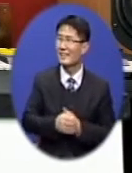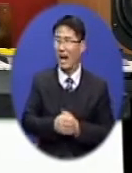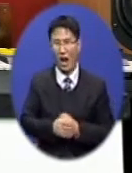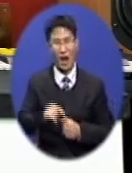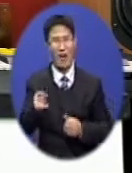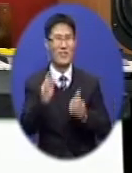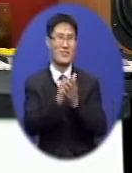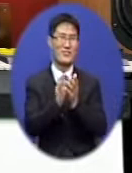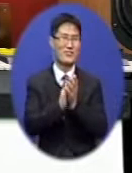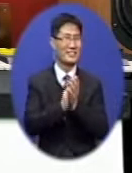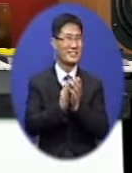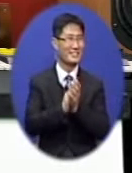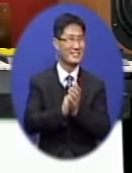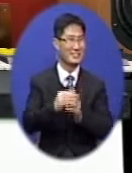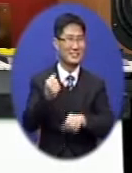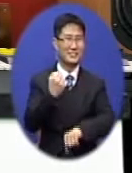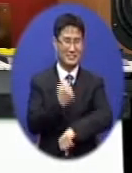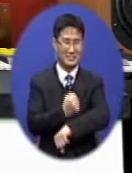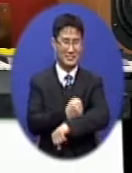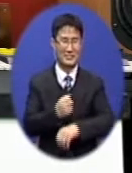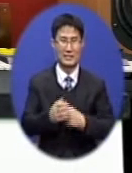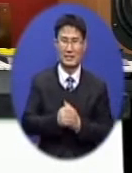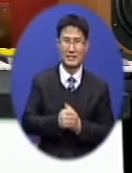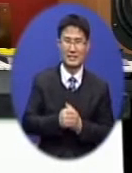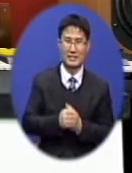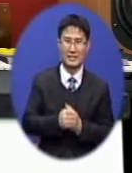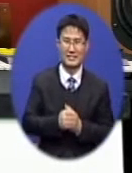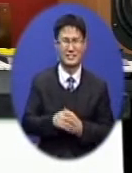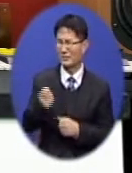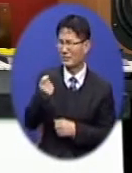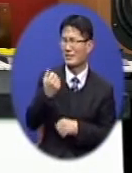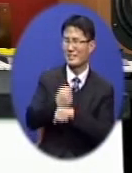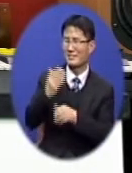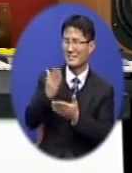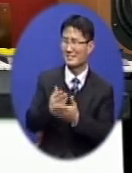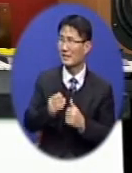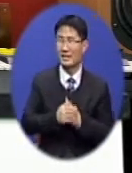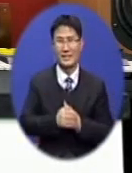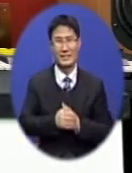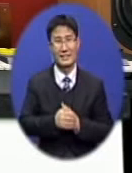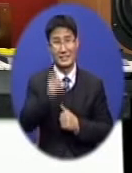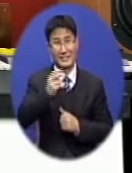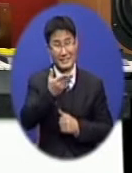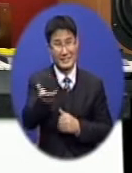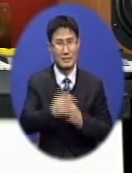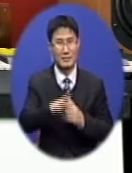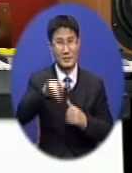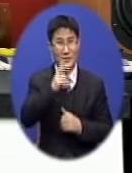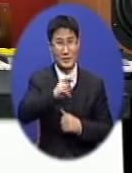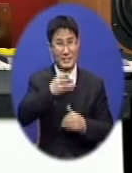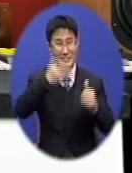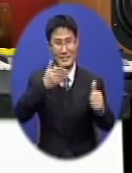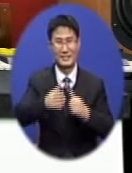한번 아유 예. 아유 잘하셨어요. 예. 자 어머니, 한강 말았어요. 한강 음악 들을 테니까 먼저 노래 네.